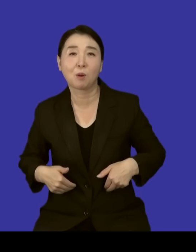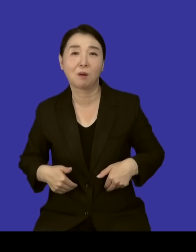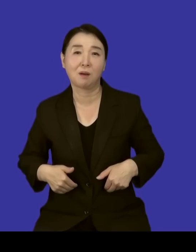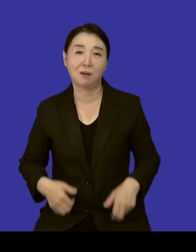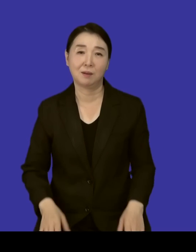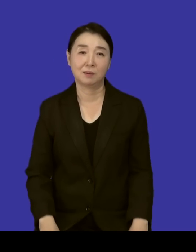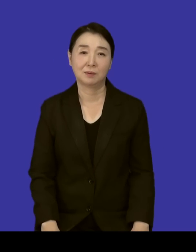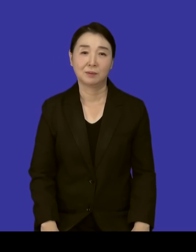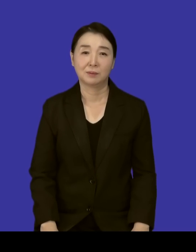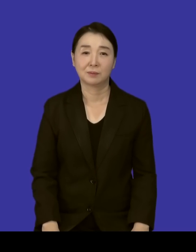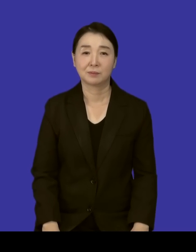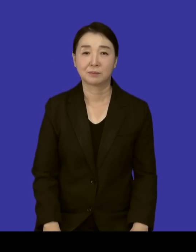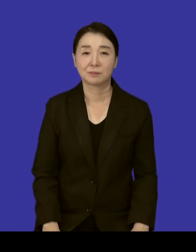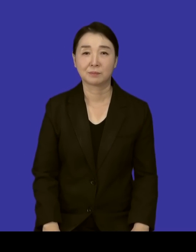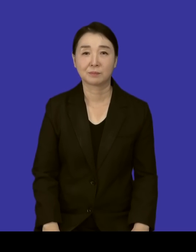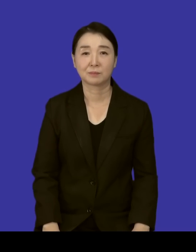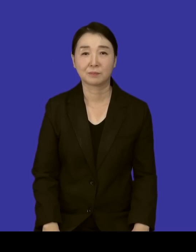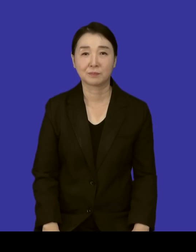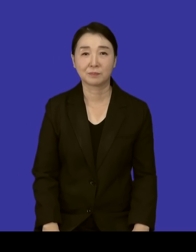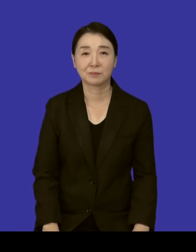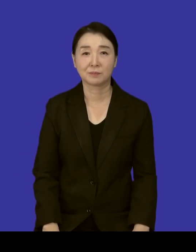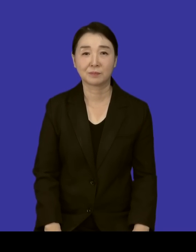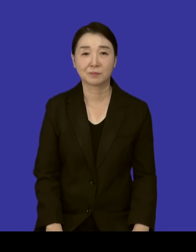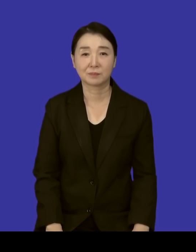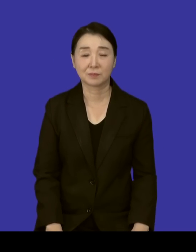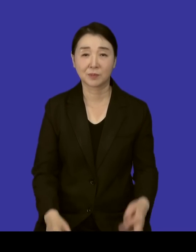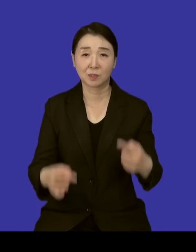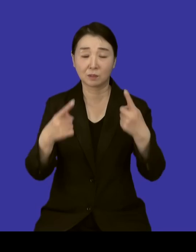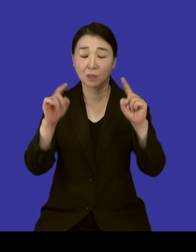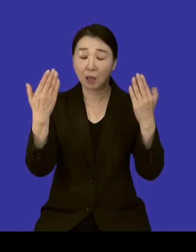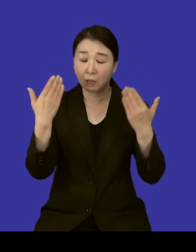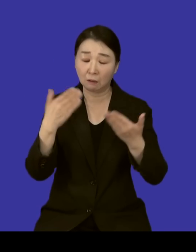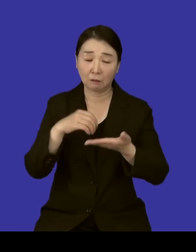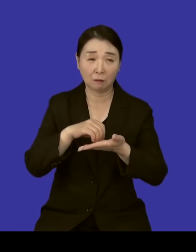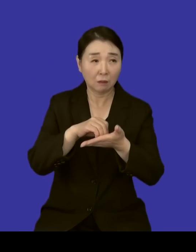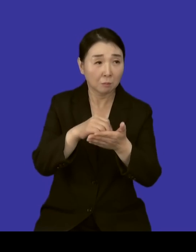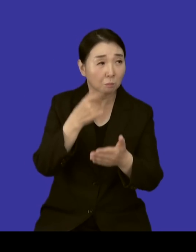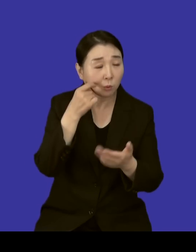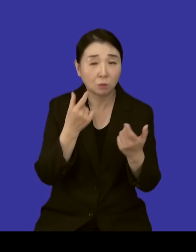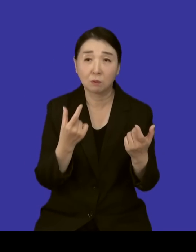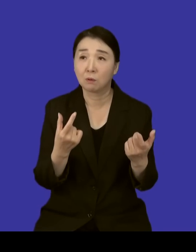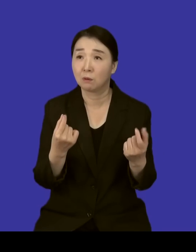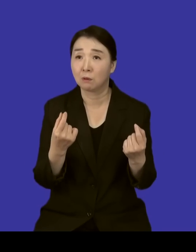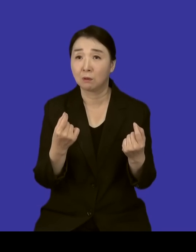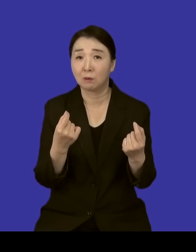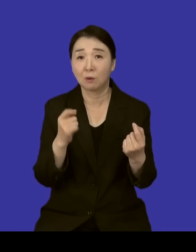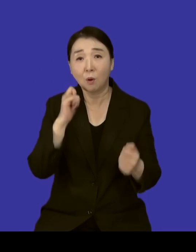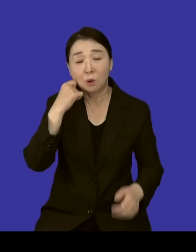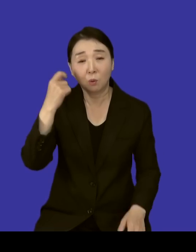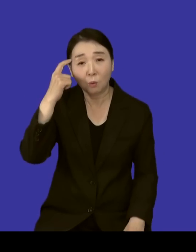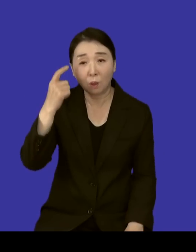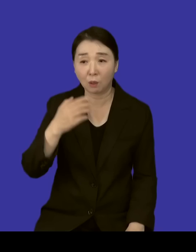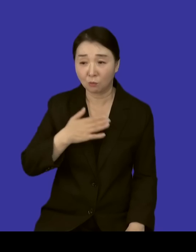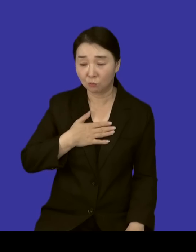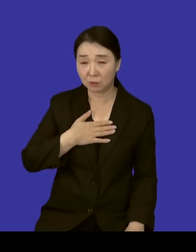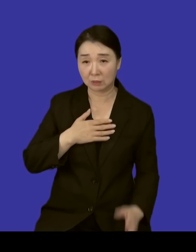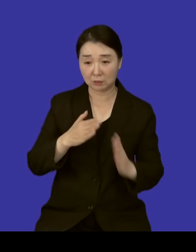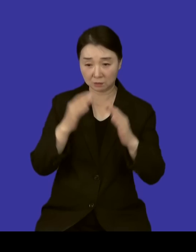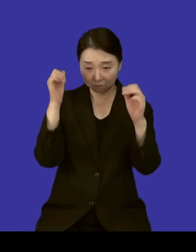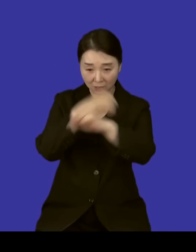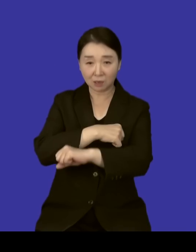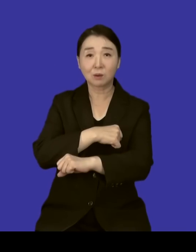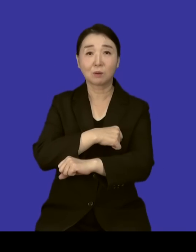그런데 이제 완전히 대학을 예. 이렇게 이제 못 가게 생겼잖아요. 왜냐하면 우리가 망했기